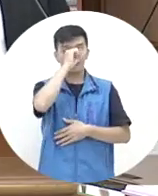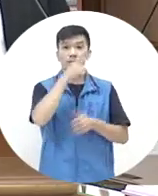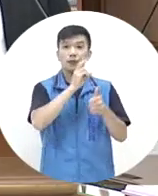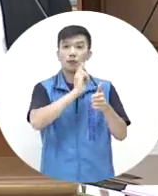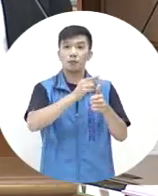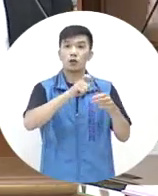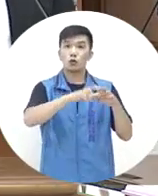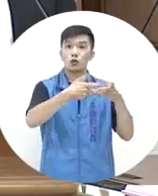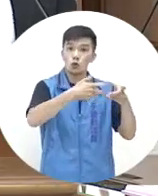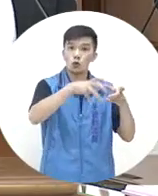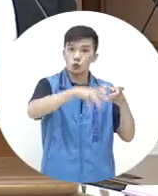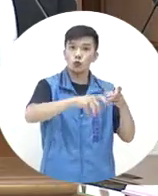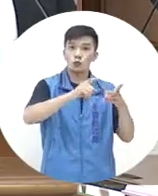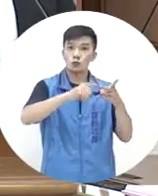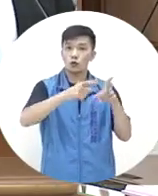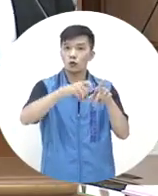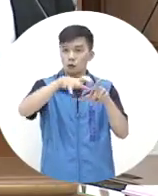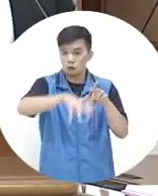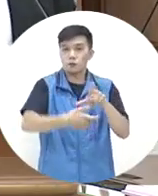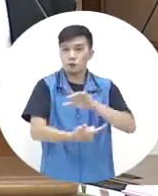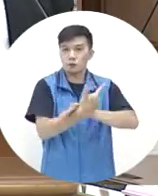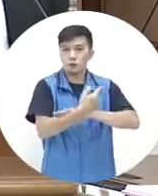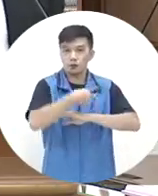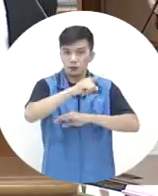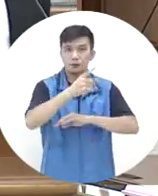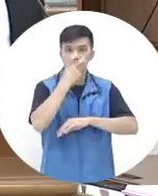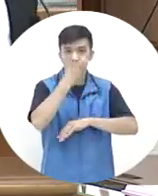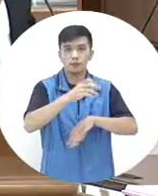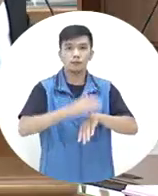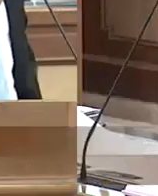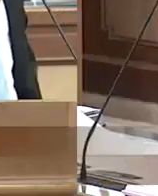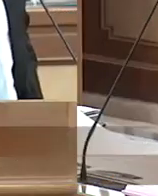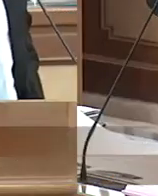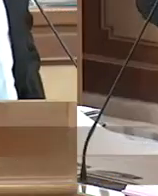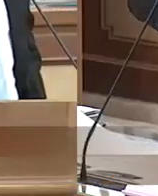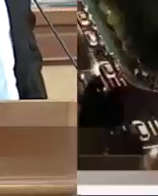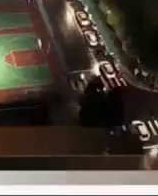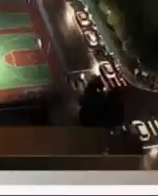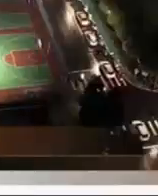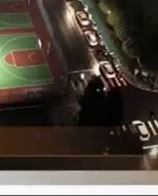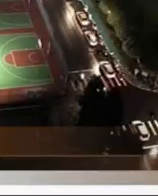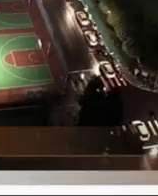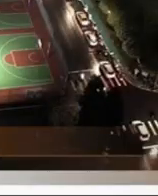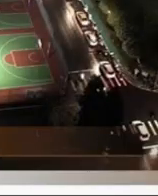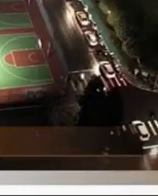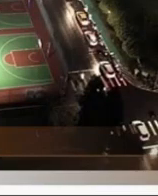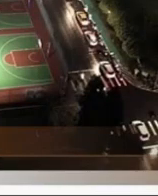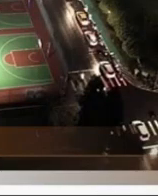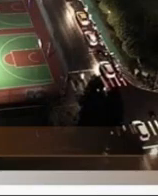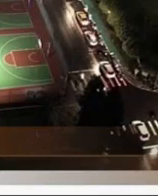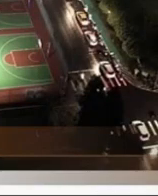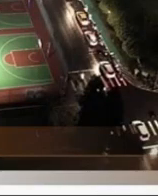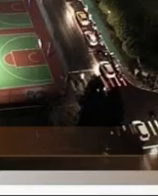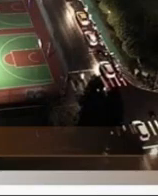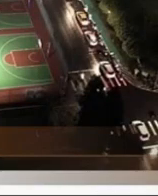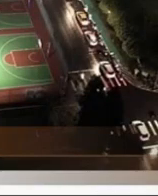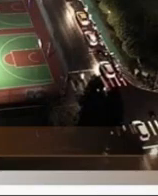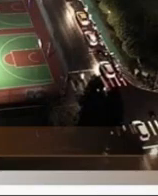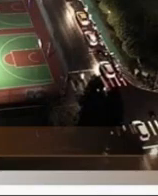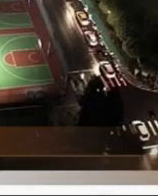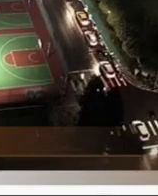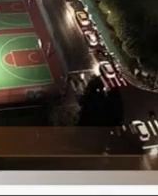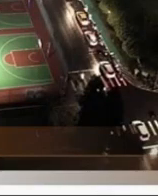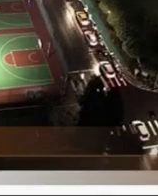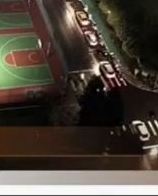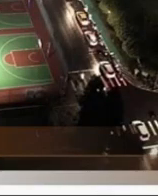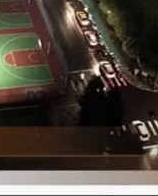所， 好，用最快时间吼，拜托市长。好，下一页，市长是这样吼，有关于圆山区的两大都市